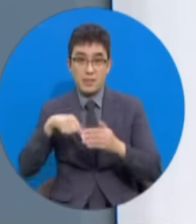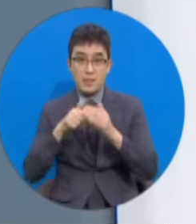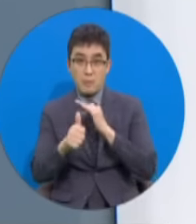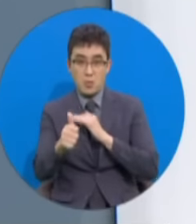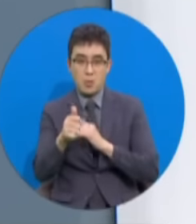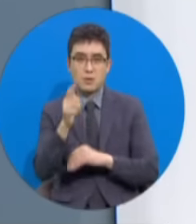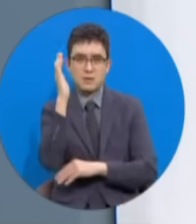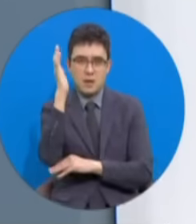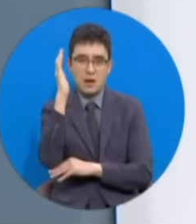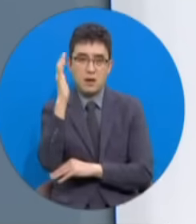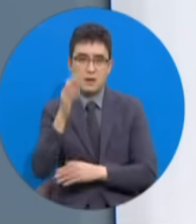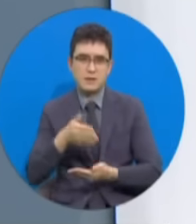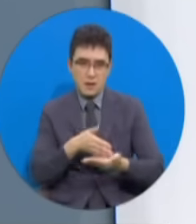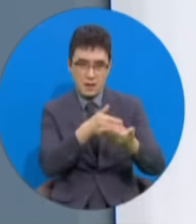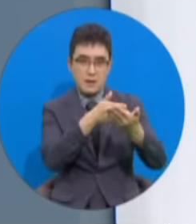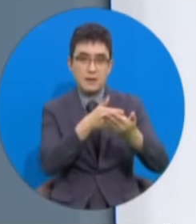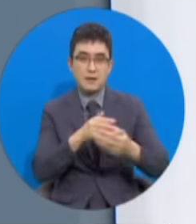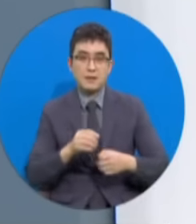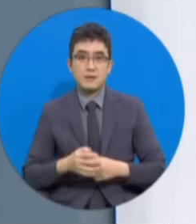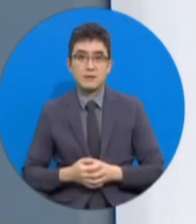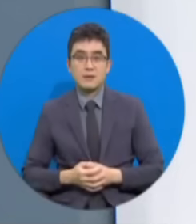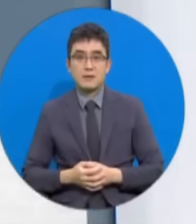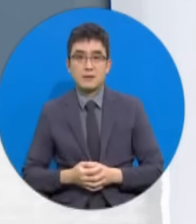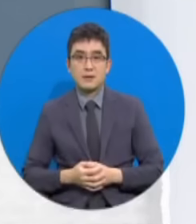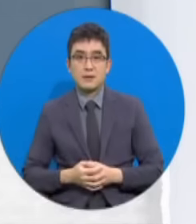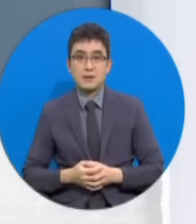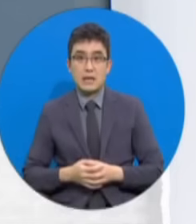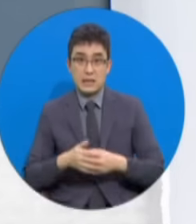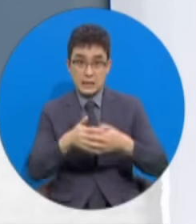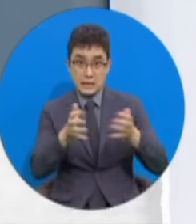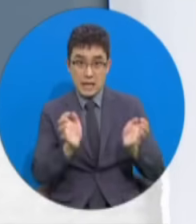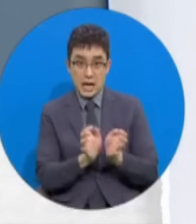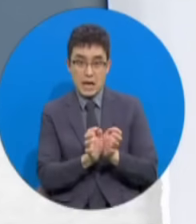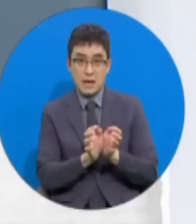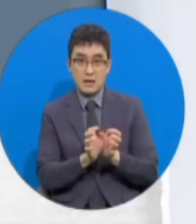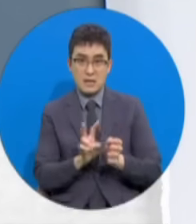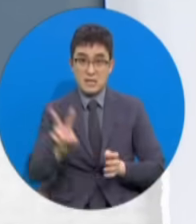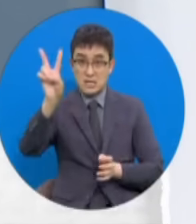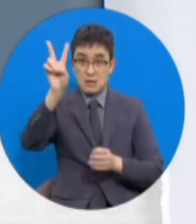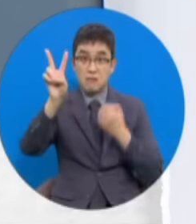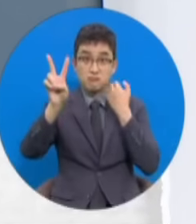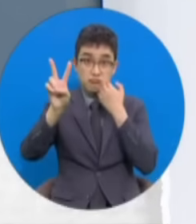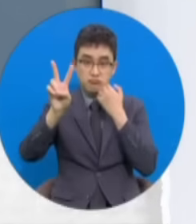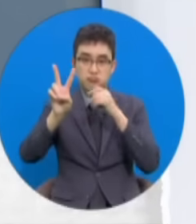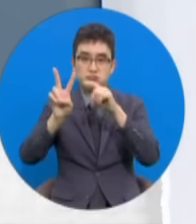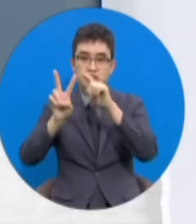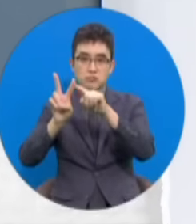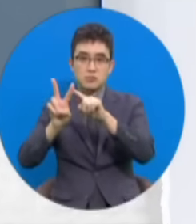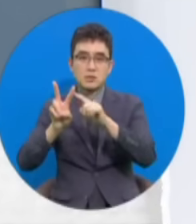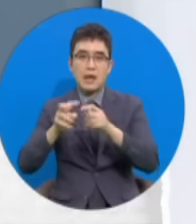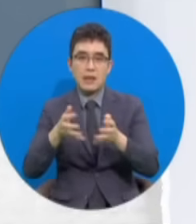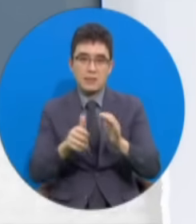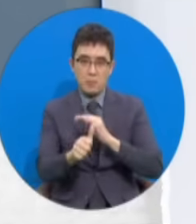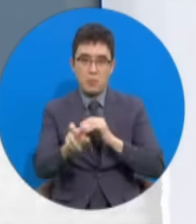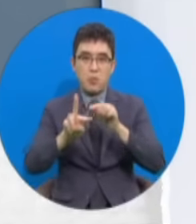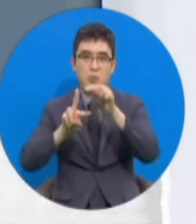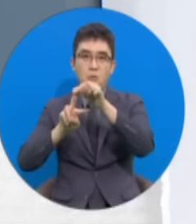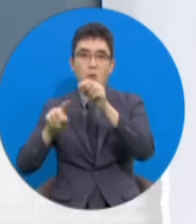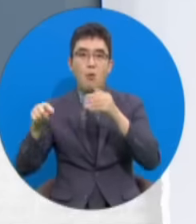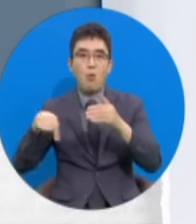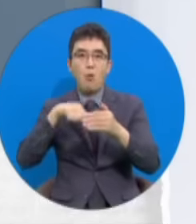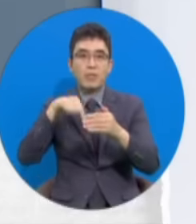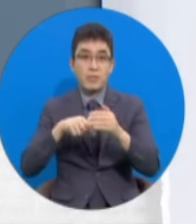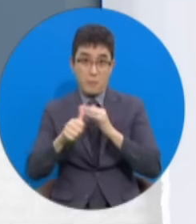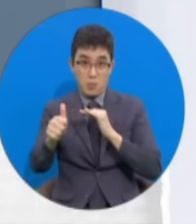이거 처리하자고. 예, 처리하자. 그럼 이 당의 투톱은 원내대표가 당대표 아닙니까? 의총에서 원내대표가 자신의 의견을 피력할 정도로